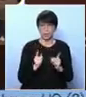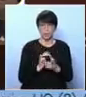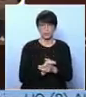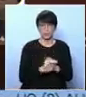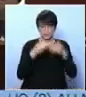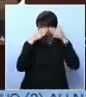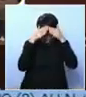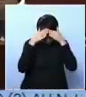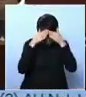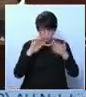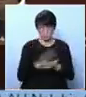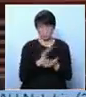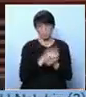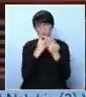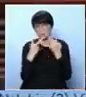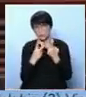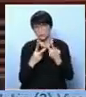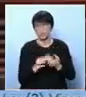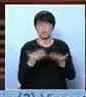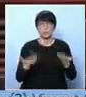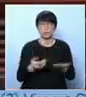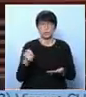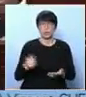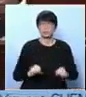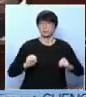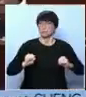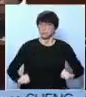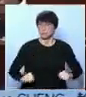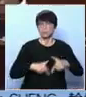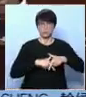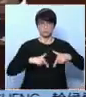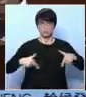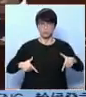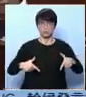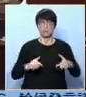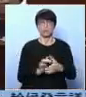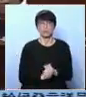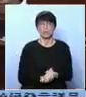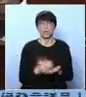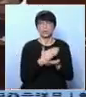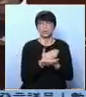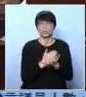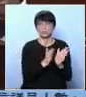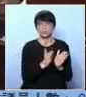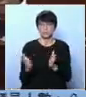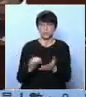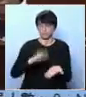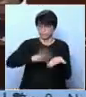咗22年。咁今日終於你係好果斷同埋好勇敢咁樣面對呢個問題，我給予你嘅讚